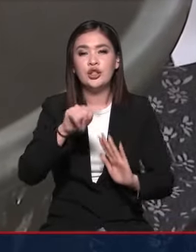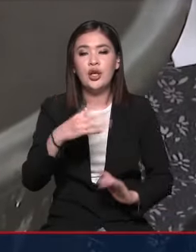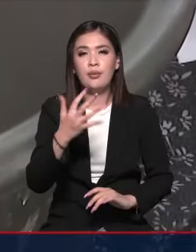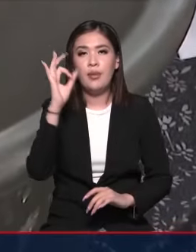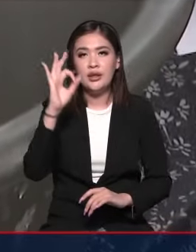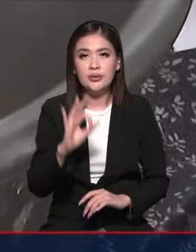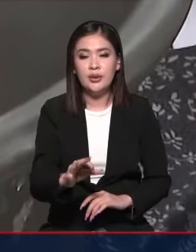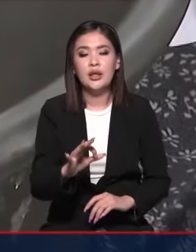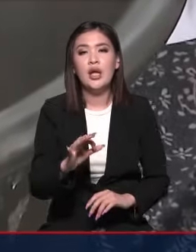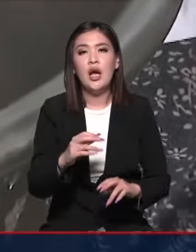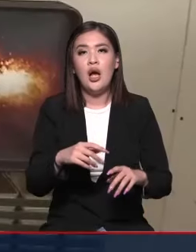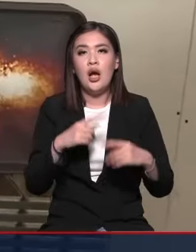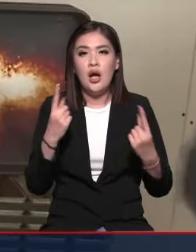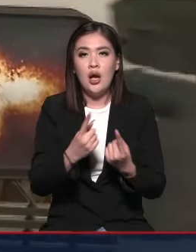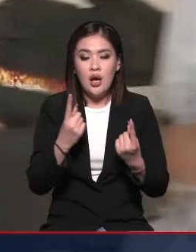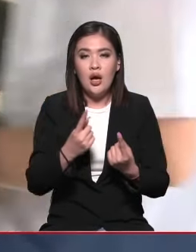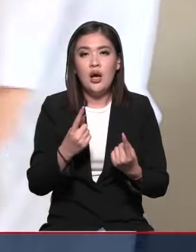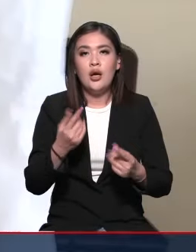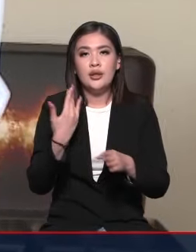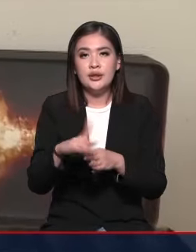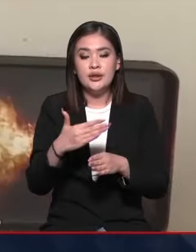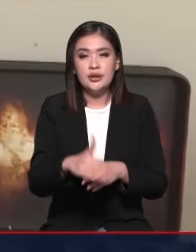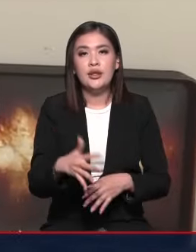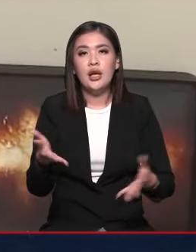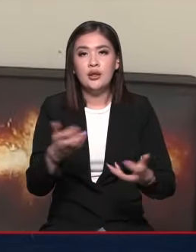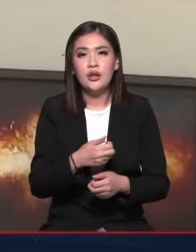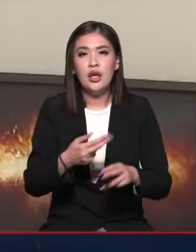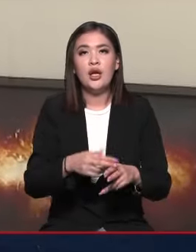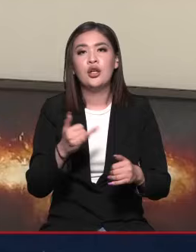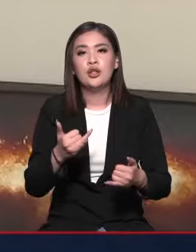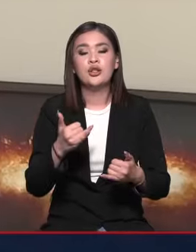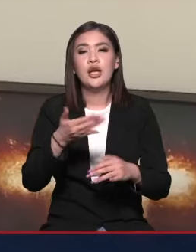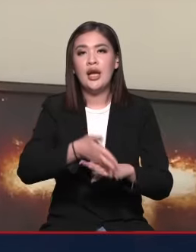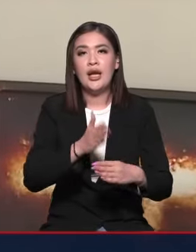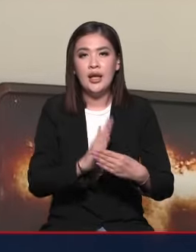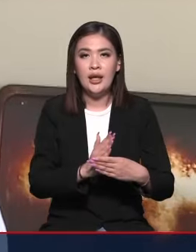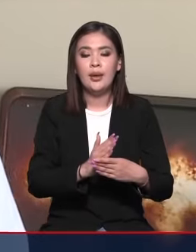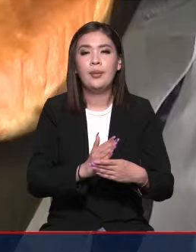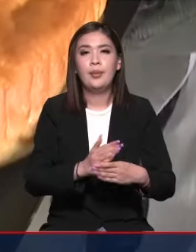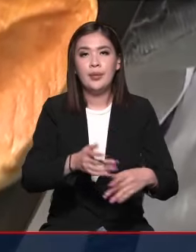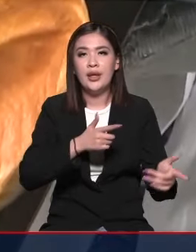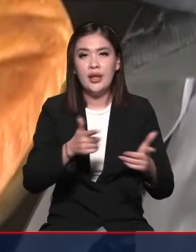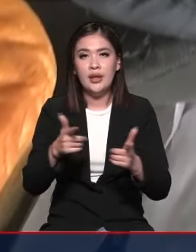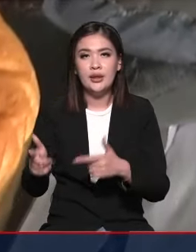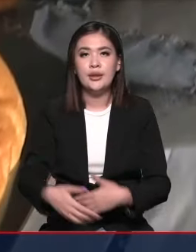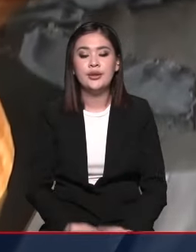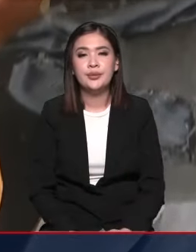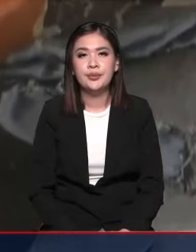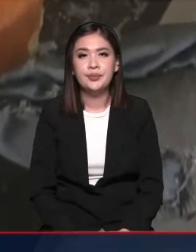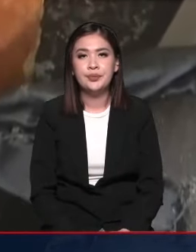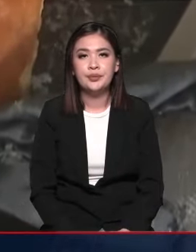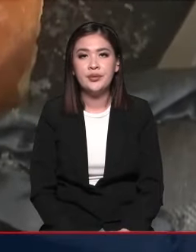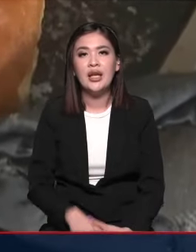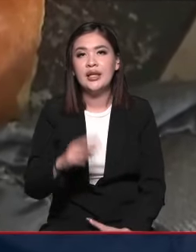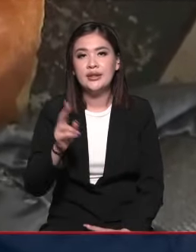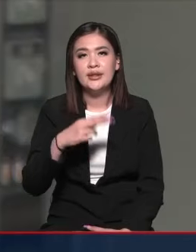теңге жеңілдетілген несие алған. Қазір ол күніне 150 дана тандырнан 200 дана бөлкенан дайындайды. Сол декабр